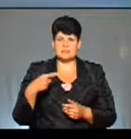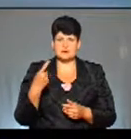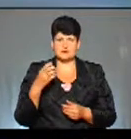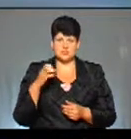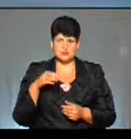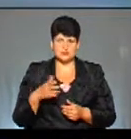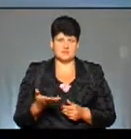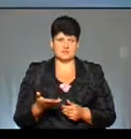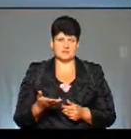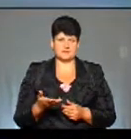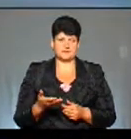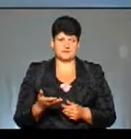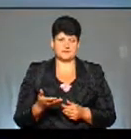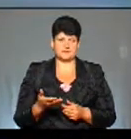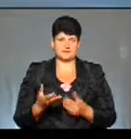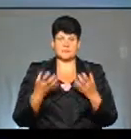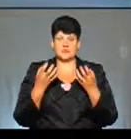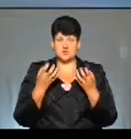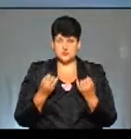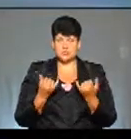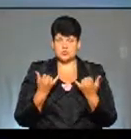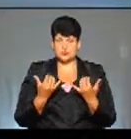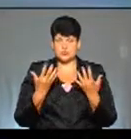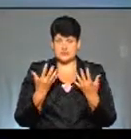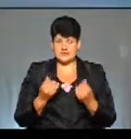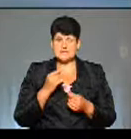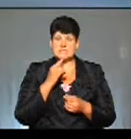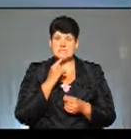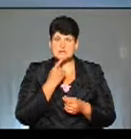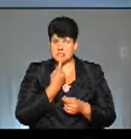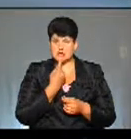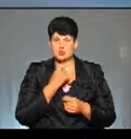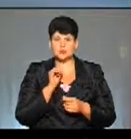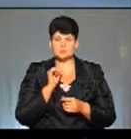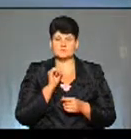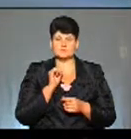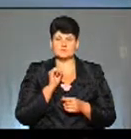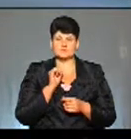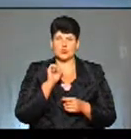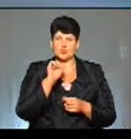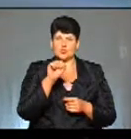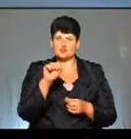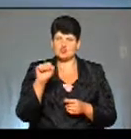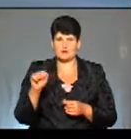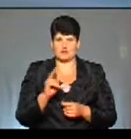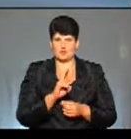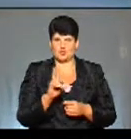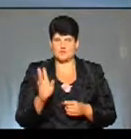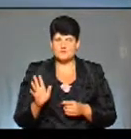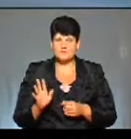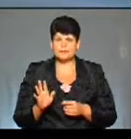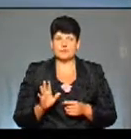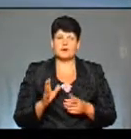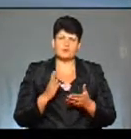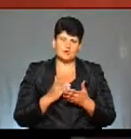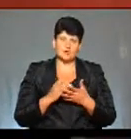ну, ще на сьогоднішній день складно достукатися десь до когось, розуміти. Ну, звісно, бо там десь якісь